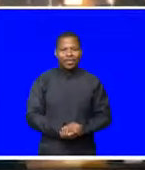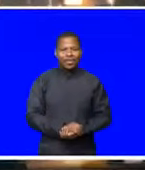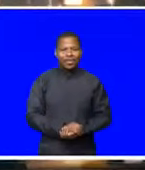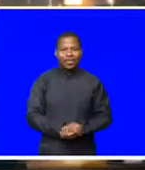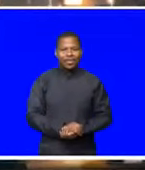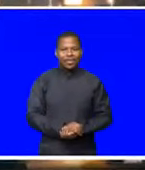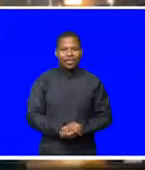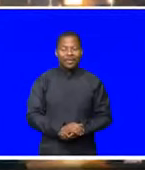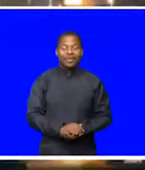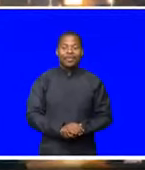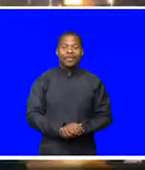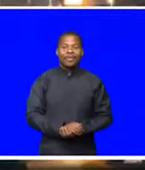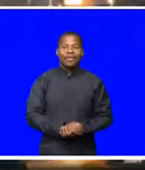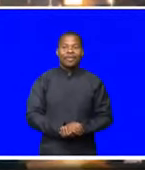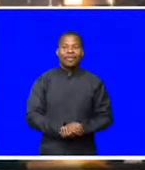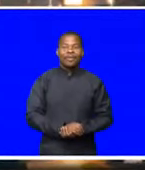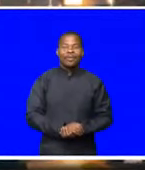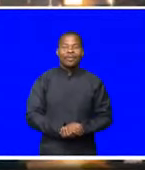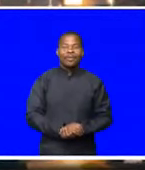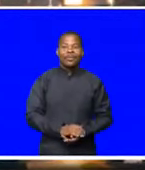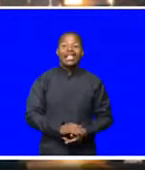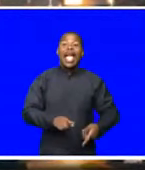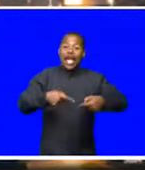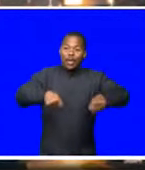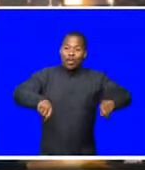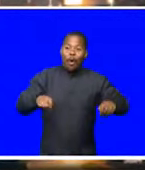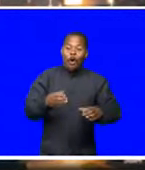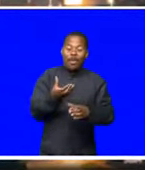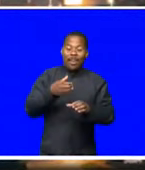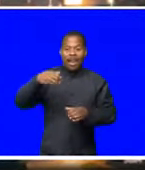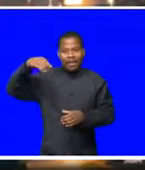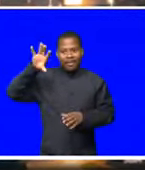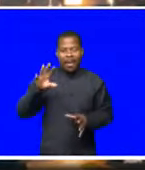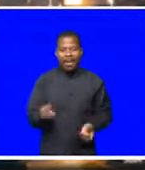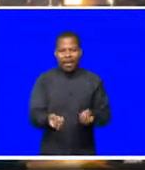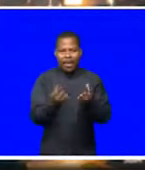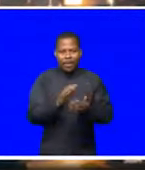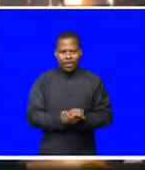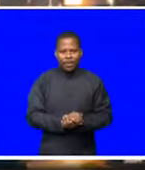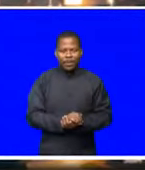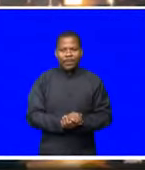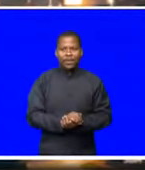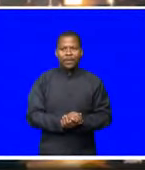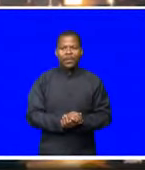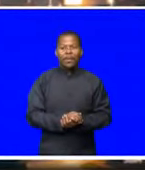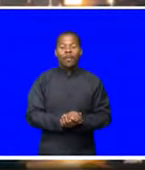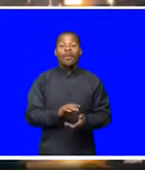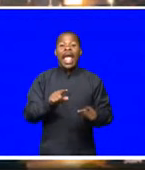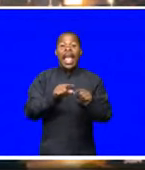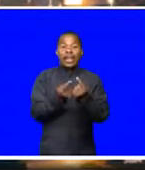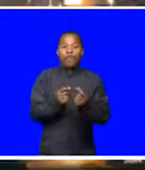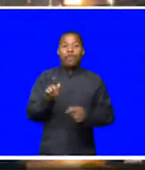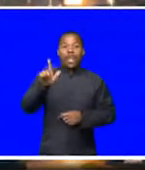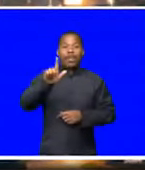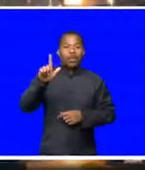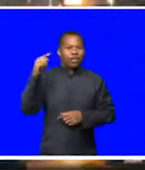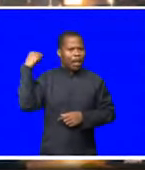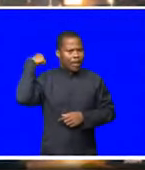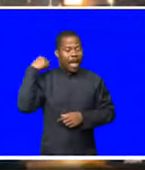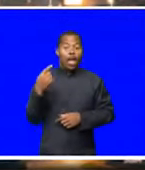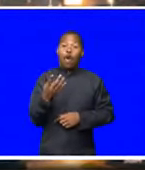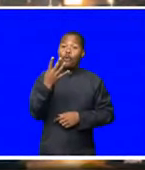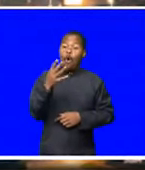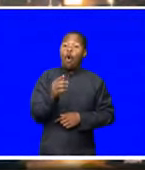embabane. Sitawusuka amagosa ngalelo muhle sibuke nathi temidlalo etibuya ngaphandle kwakuleli. Virgil van Dijk lodlaleke licembu leLiverpool ukuthi-ke